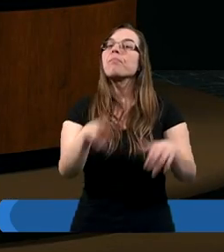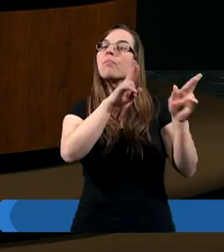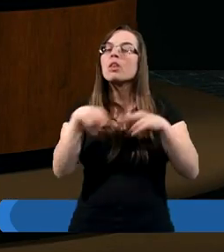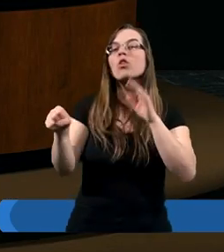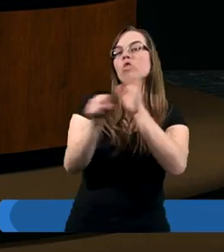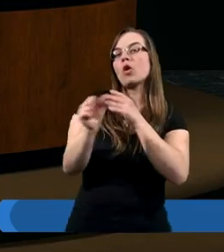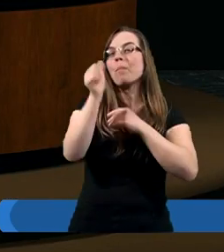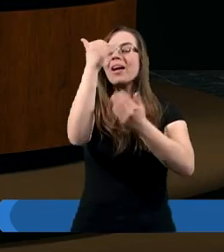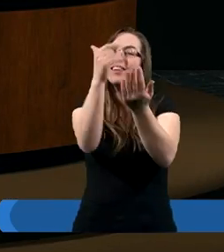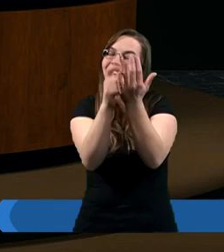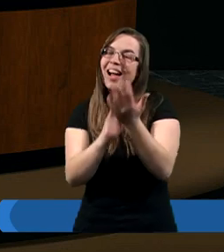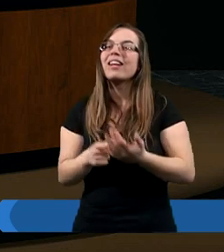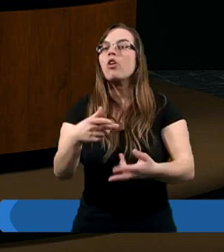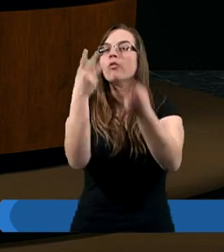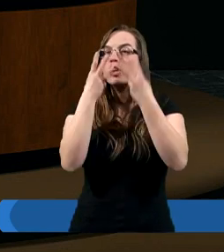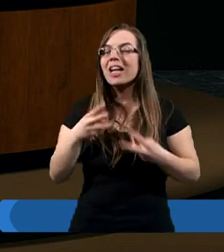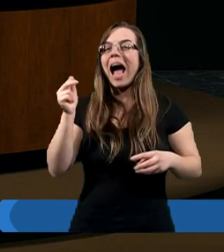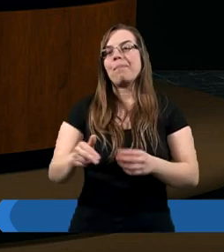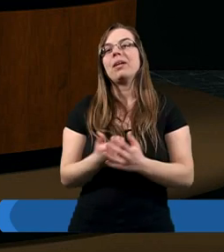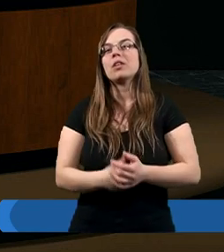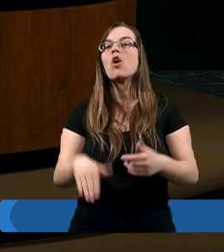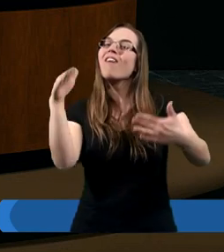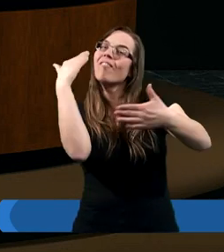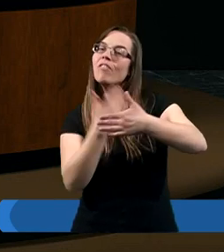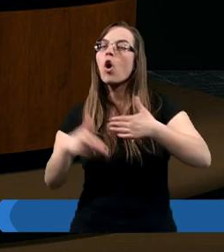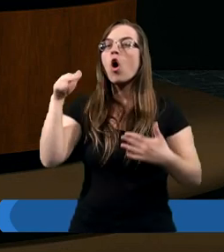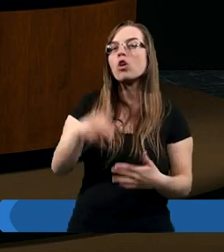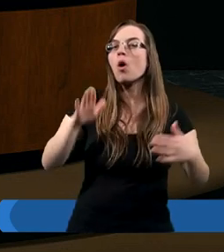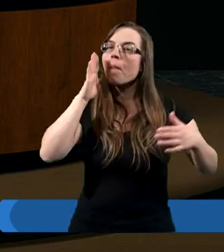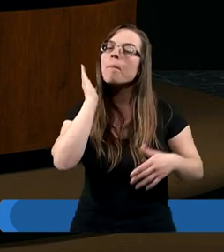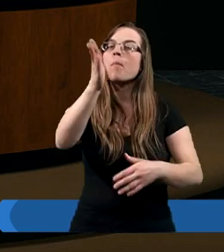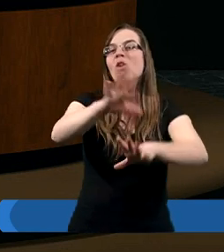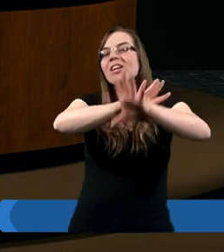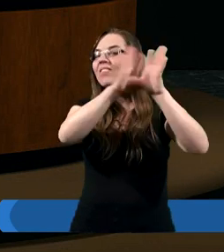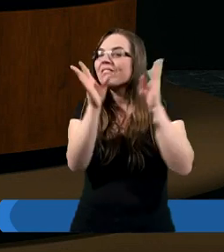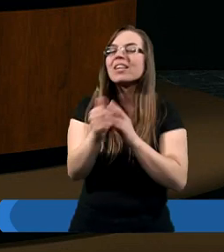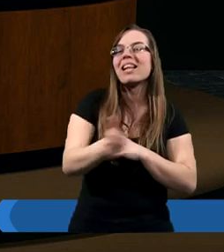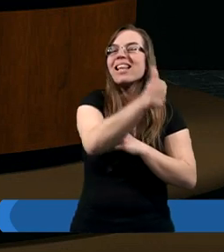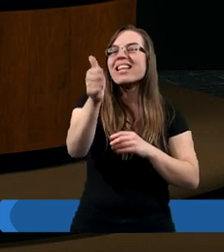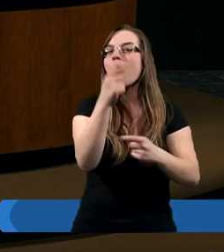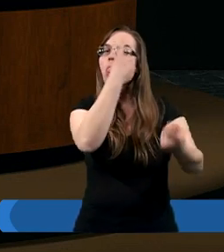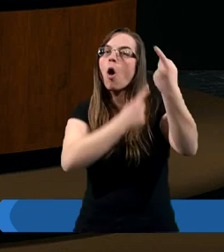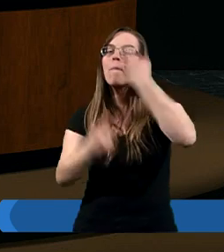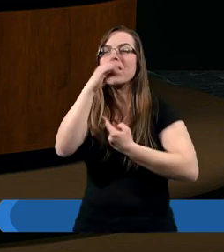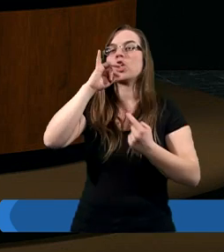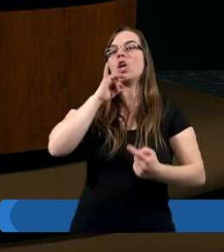Wrócę do pierwszych słów tych wersetów czytanych. W końcu bądźcie wszyscy jednomyślni.